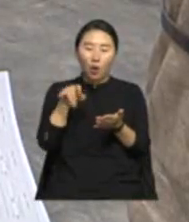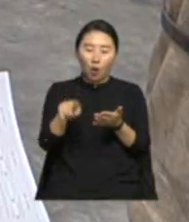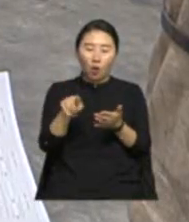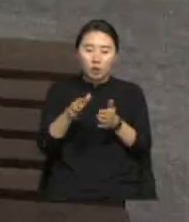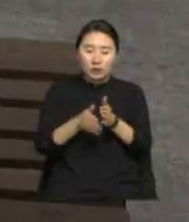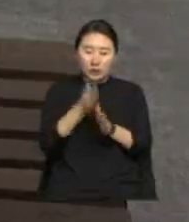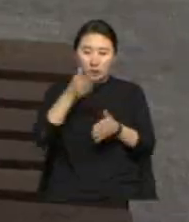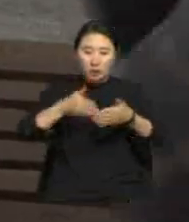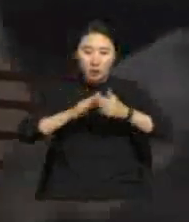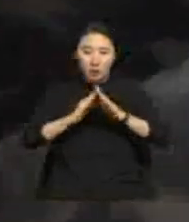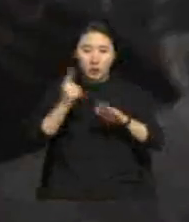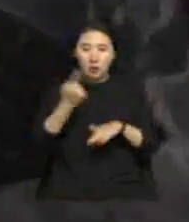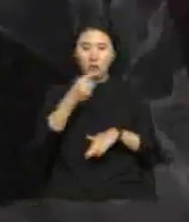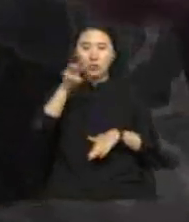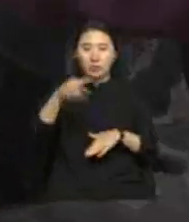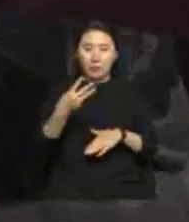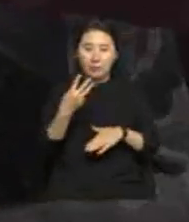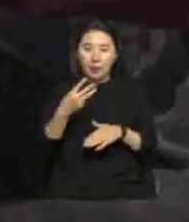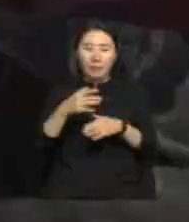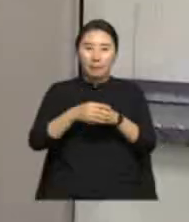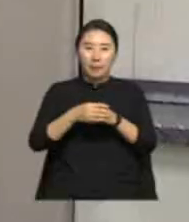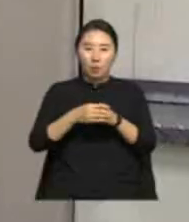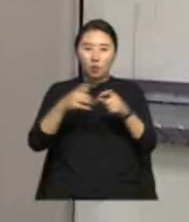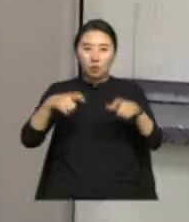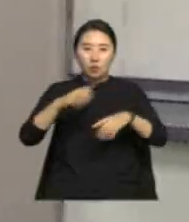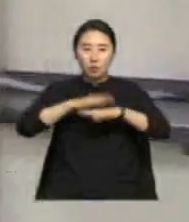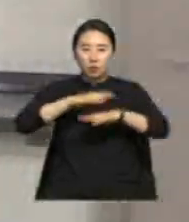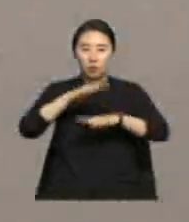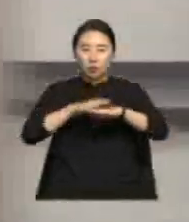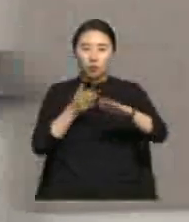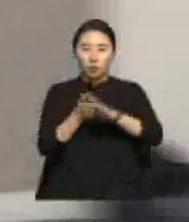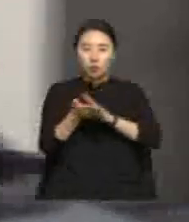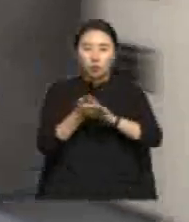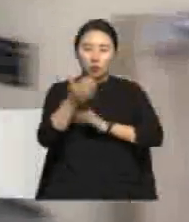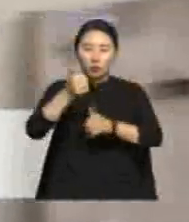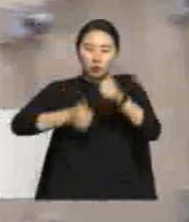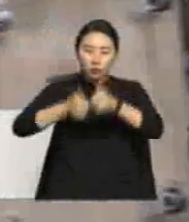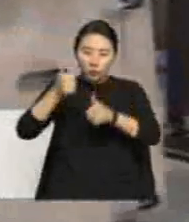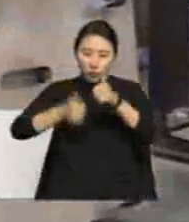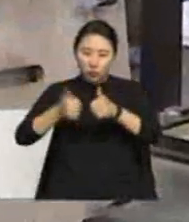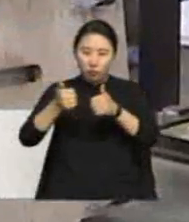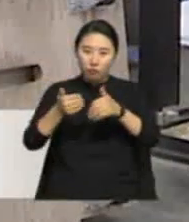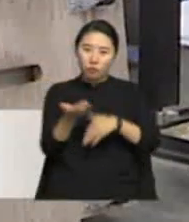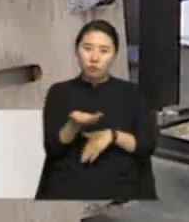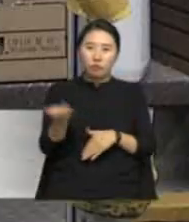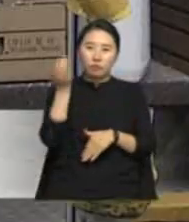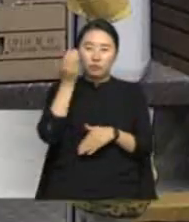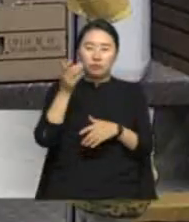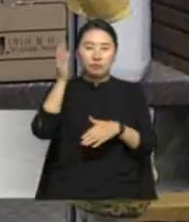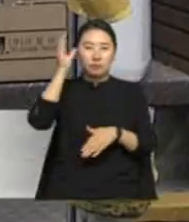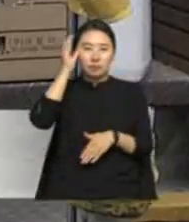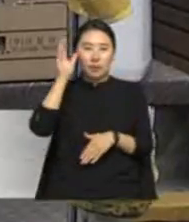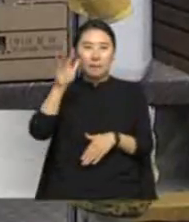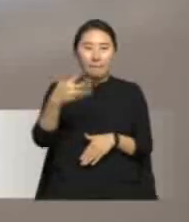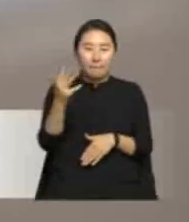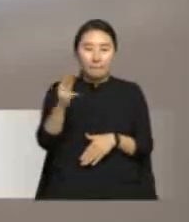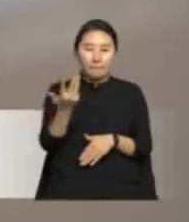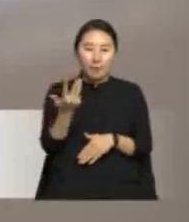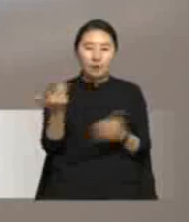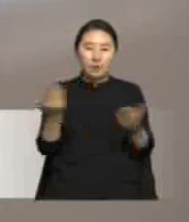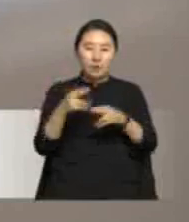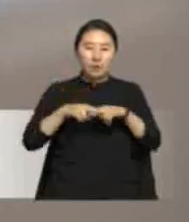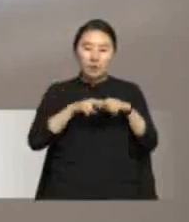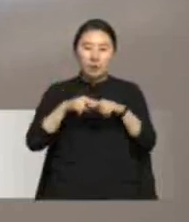따라 현재 1300개 달하는 마포구의 출판인 수협의 경쟁력 제고를 기대하고 있습니다 또 800여개의 달하는